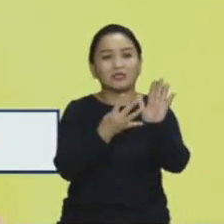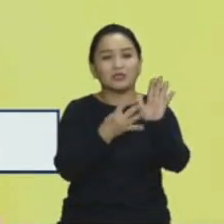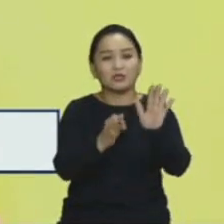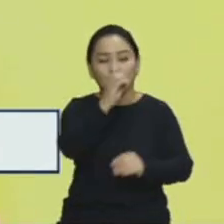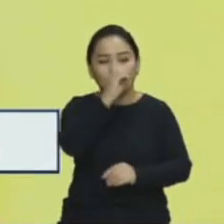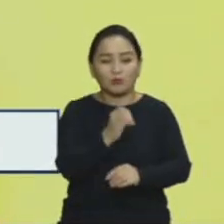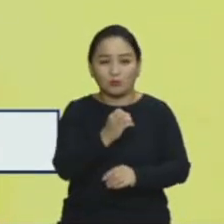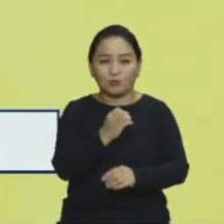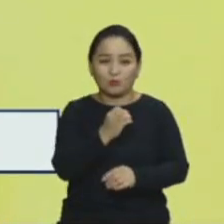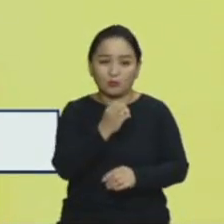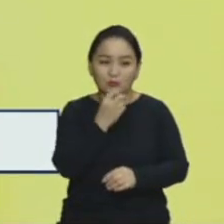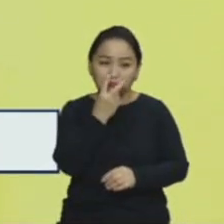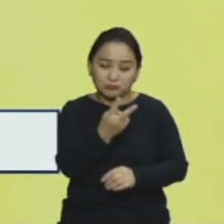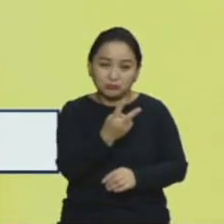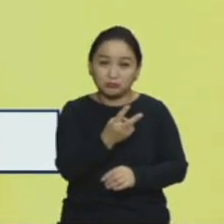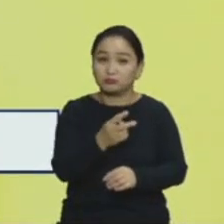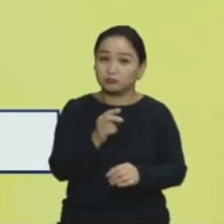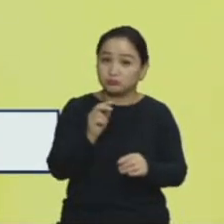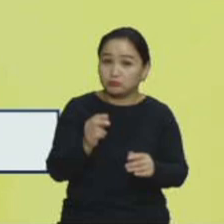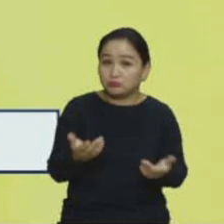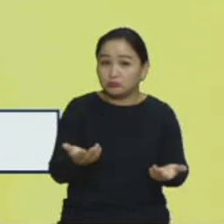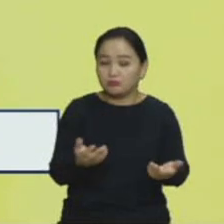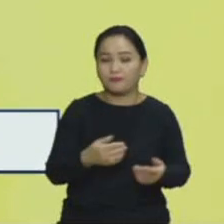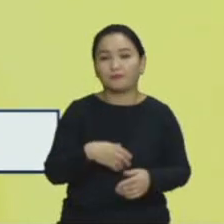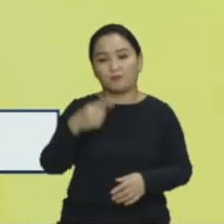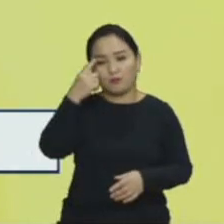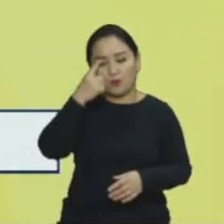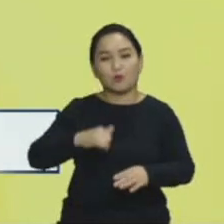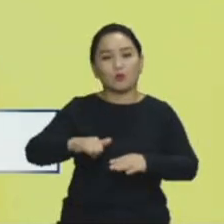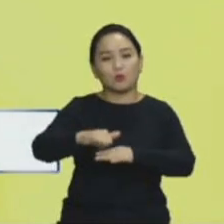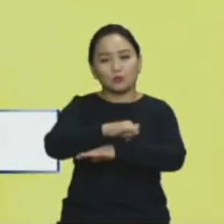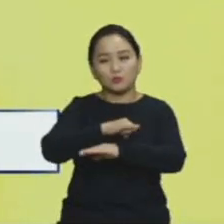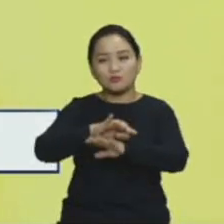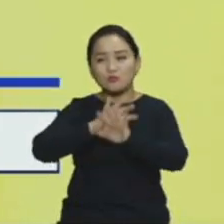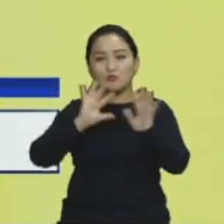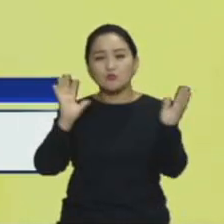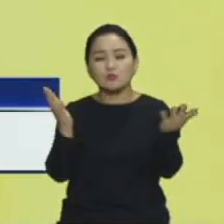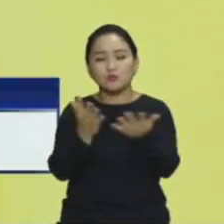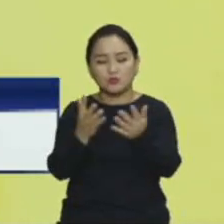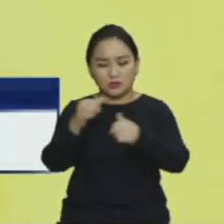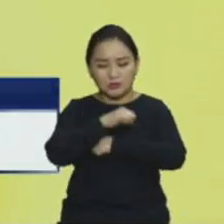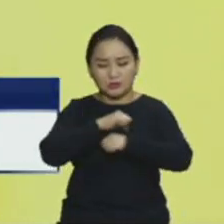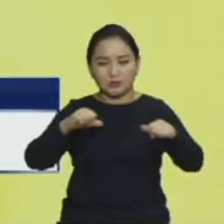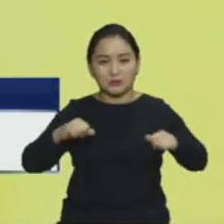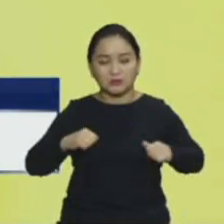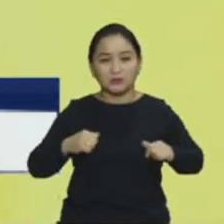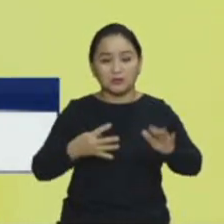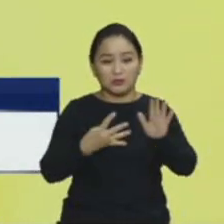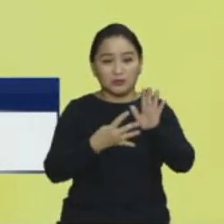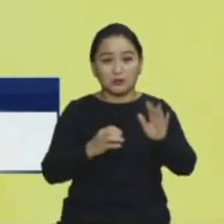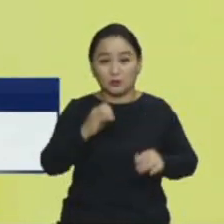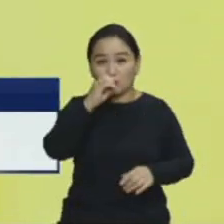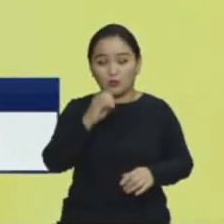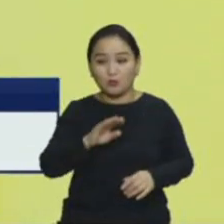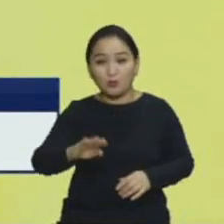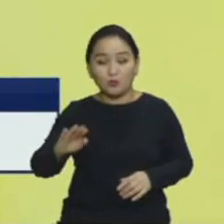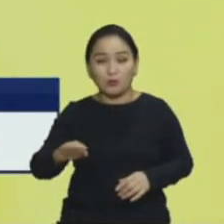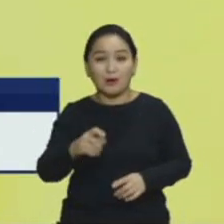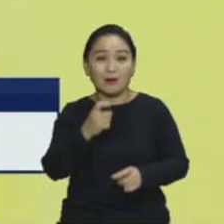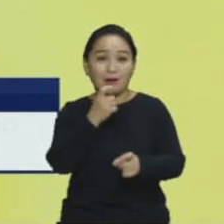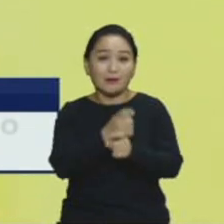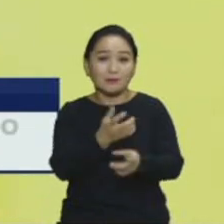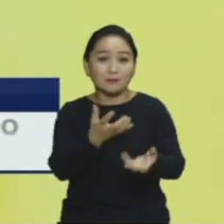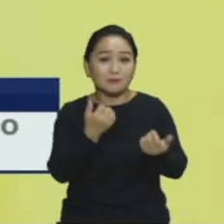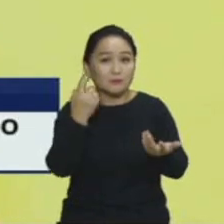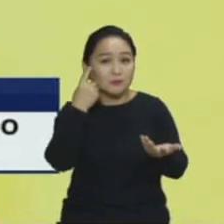байна. Энийг бол халамж Монгол улсын нийт иргэдийн буюу өрхүүдийн 90% нь халамж явах тэр төвчөнд очсон гэж бодлогын хувьд үзэж байгаа бол